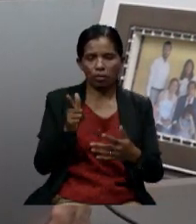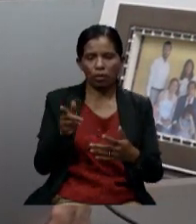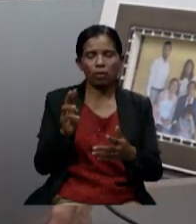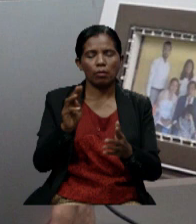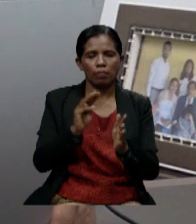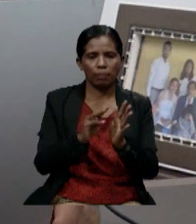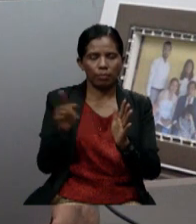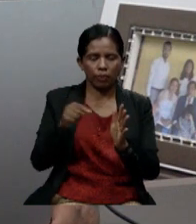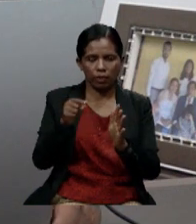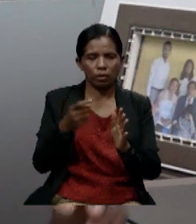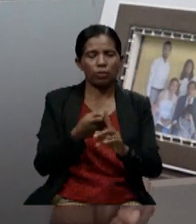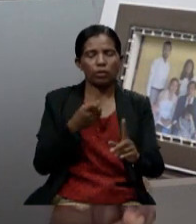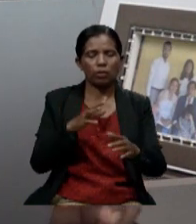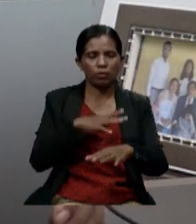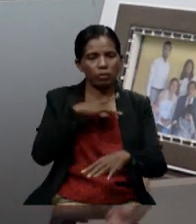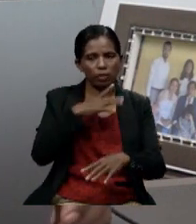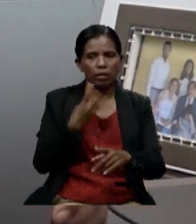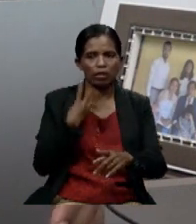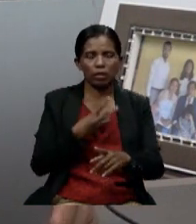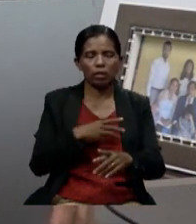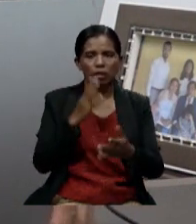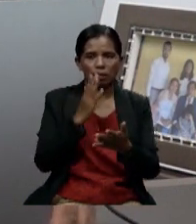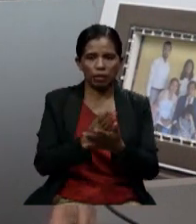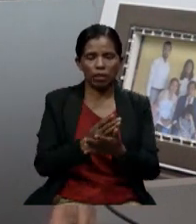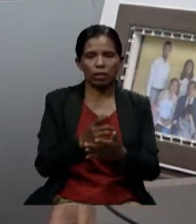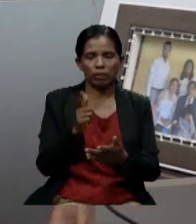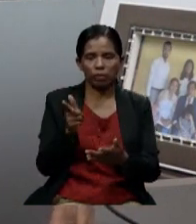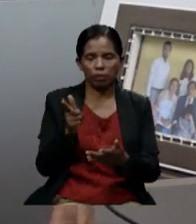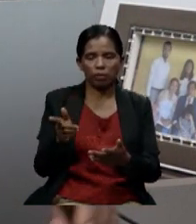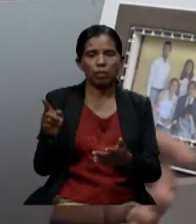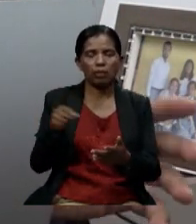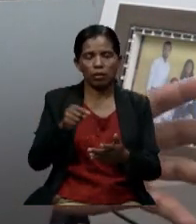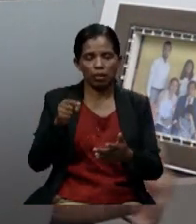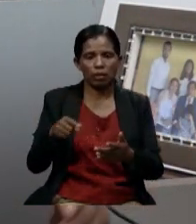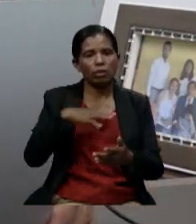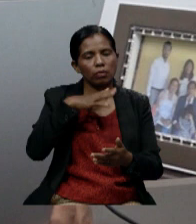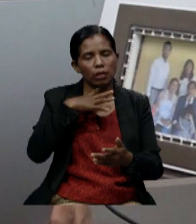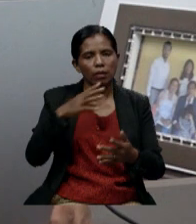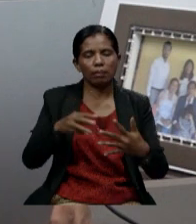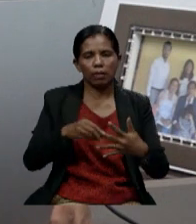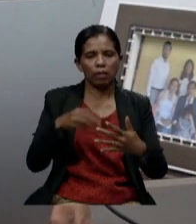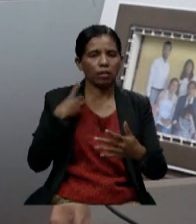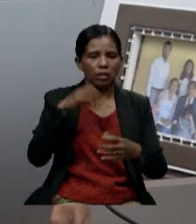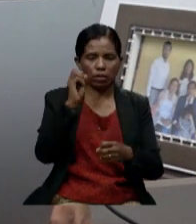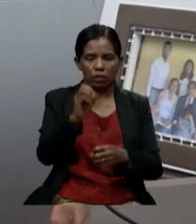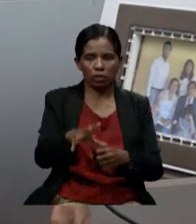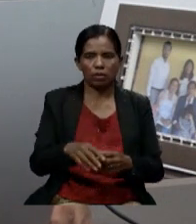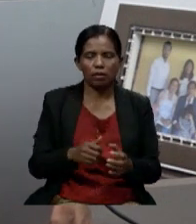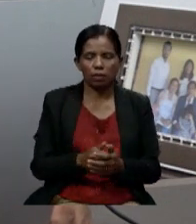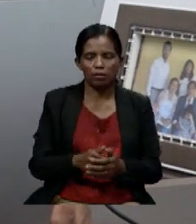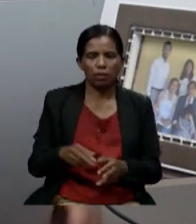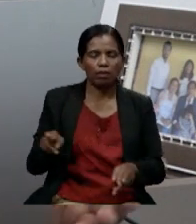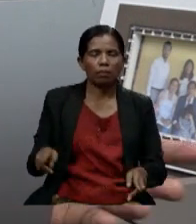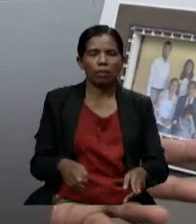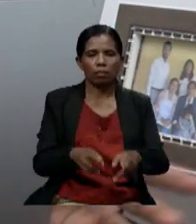tene lixu se ita kombate plastik ita kombate 20% susi lixu plastiku nebe ita soe ba mota ka